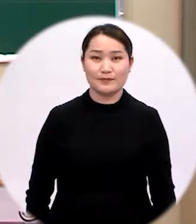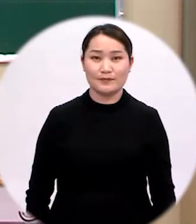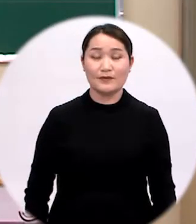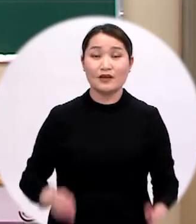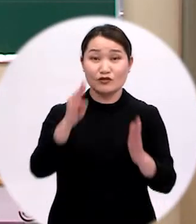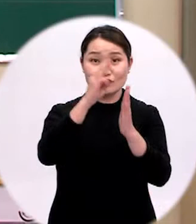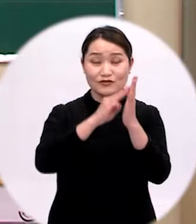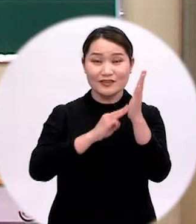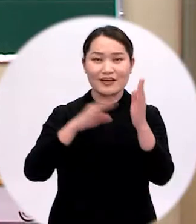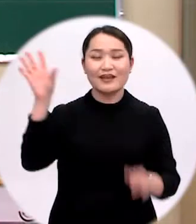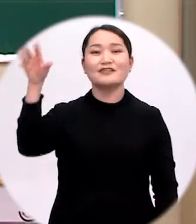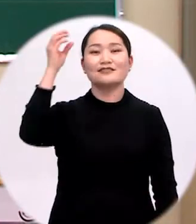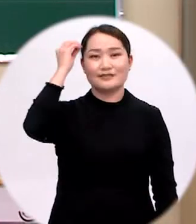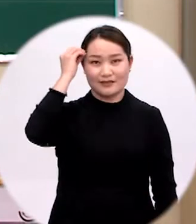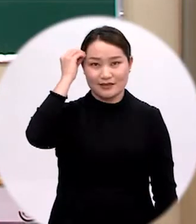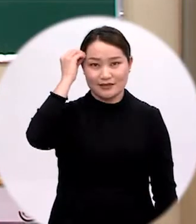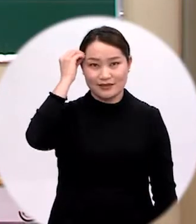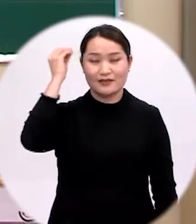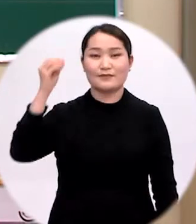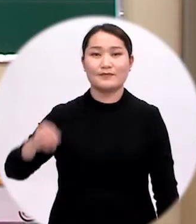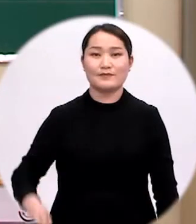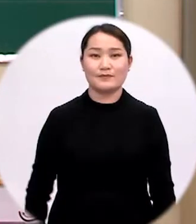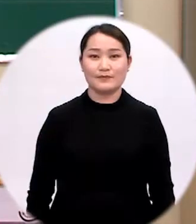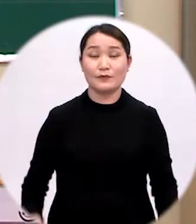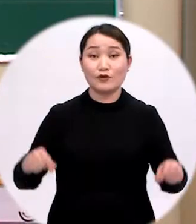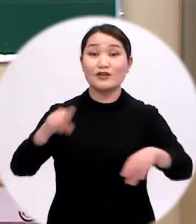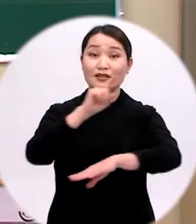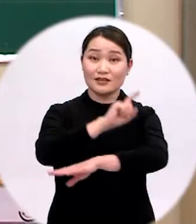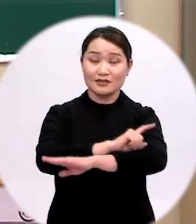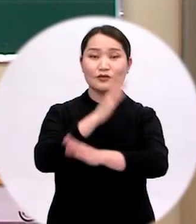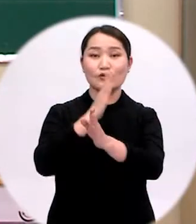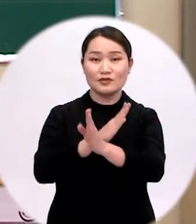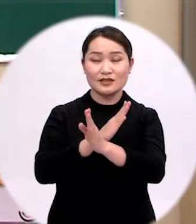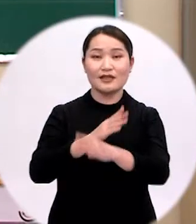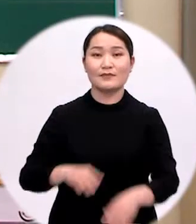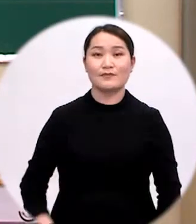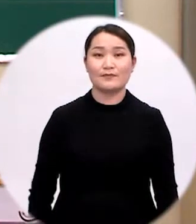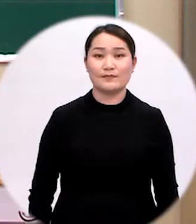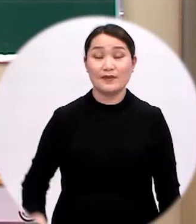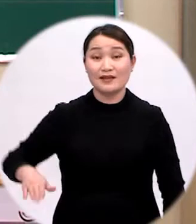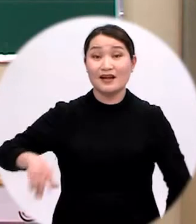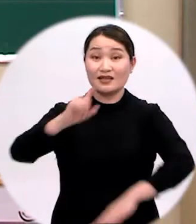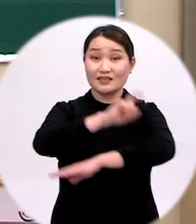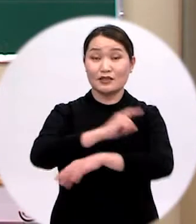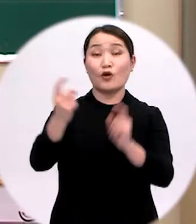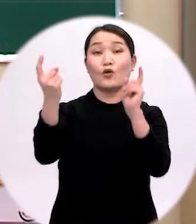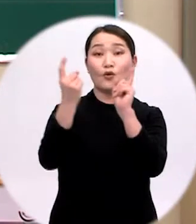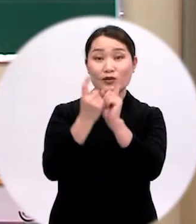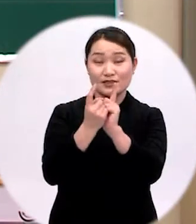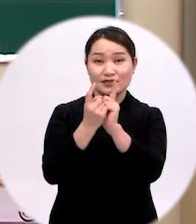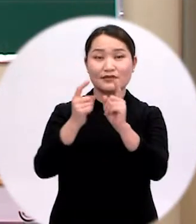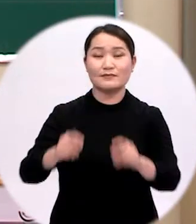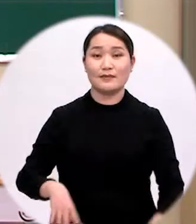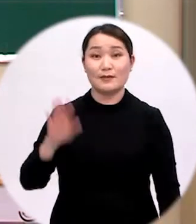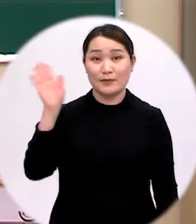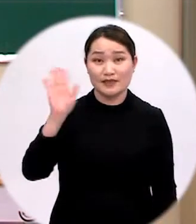шүлгээ тогтоож уншаараа хүүхдүүд ээ. Өнөөдрийн хичээл ингээд өндөрлөж байна. Дараагийн хичээлээр дахин